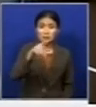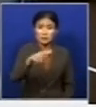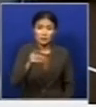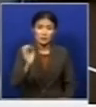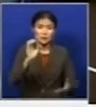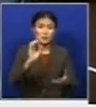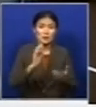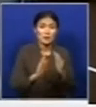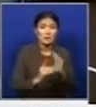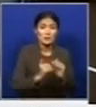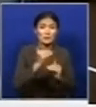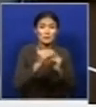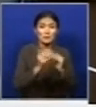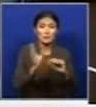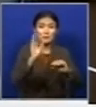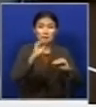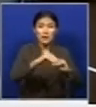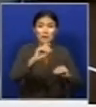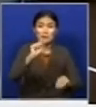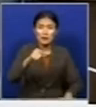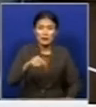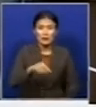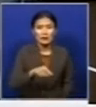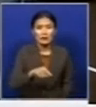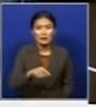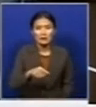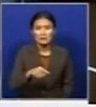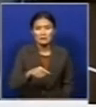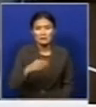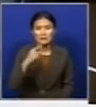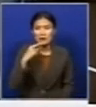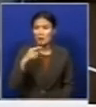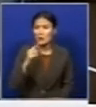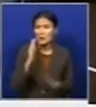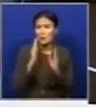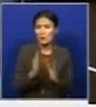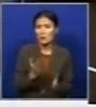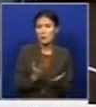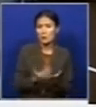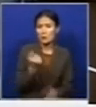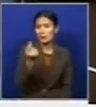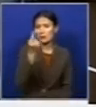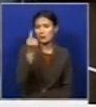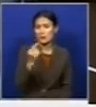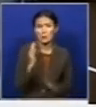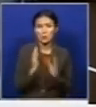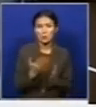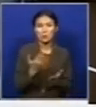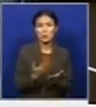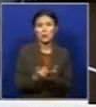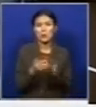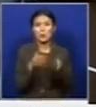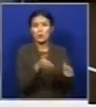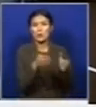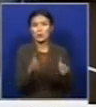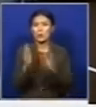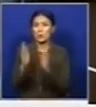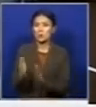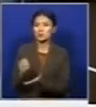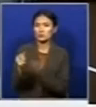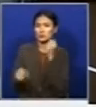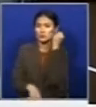าจะเป็น GDP ของเจ้าสัวนายทุนกลุ่มทุนซะเป็นส่วนใหญ่นะครับท่านประธาน